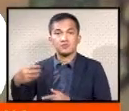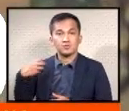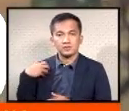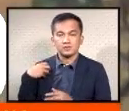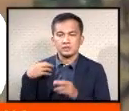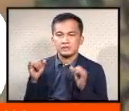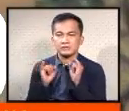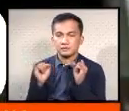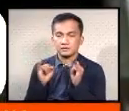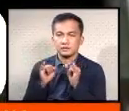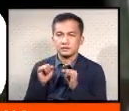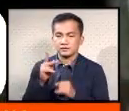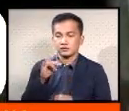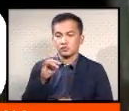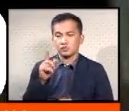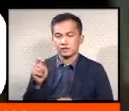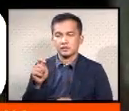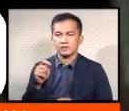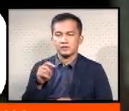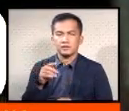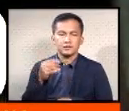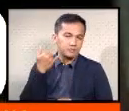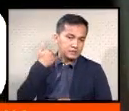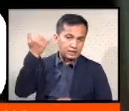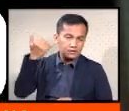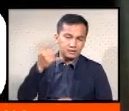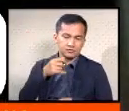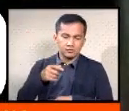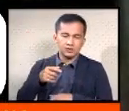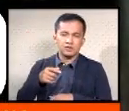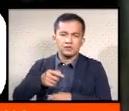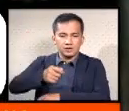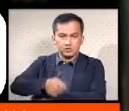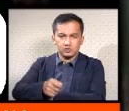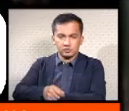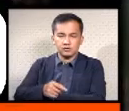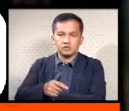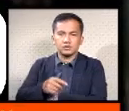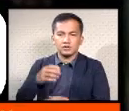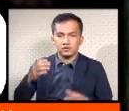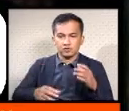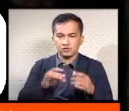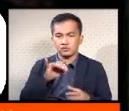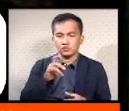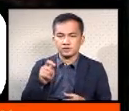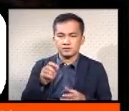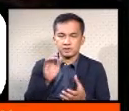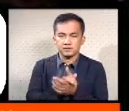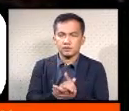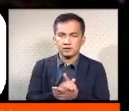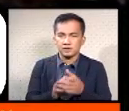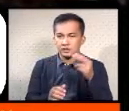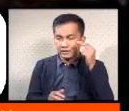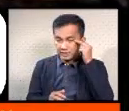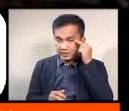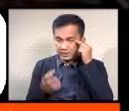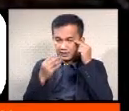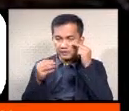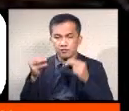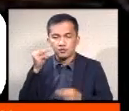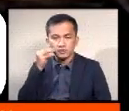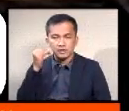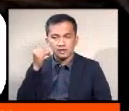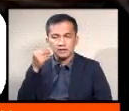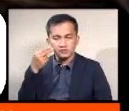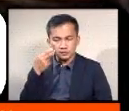sa freezer sa Kuwait. Bitay kasi ang naging hatol ng korte sa Kuwait sa mag-asawang sospek na sina Nader Esam Asaf at Mona